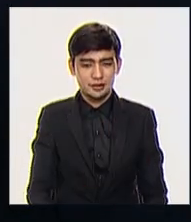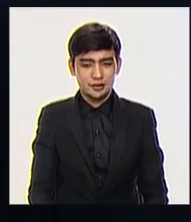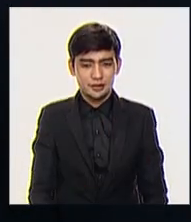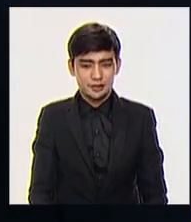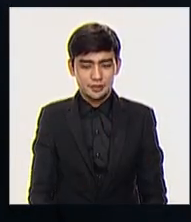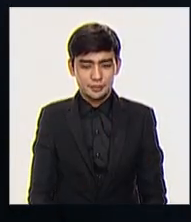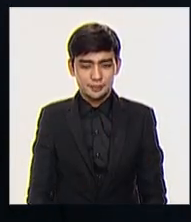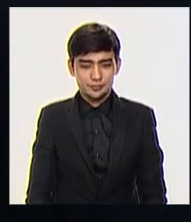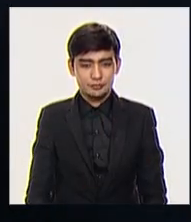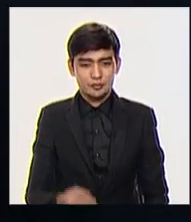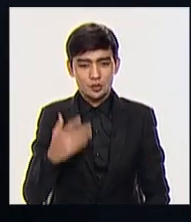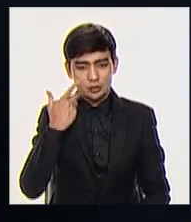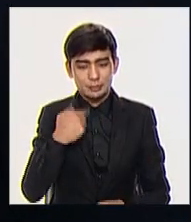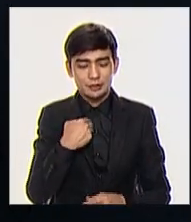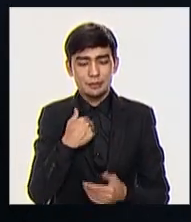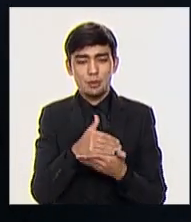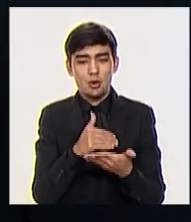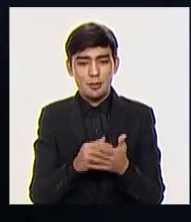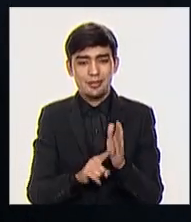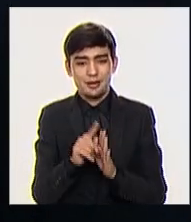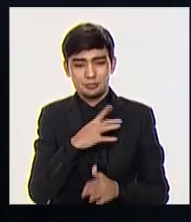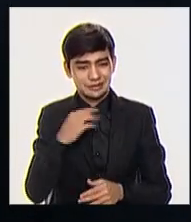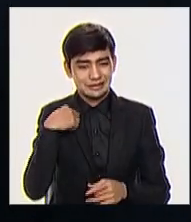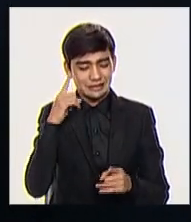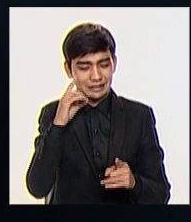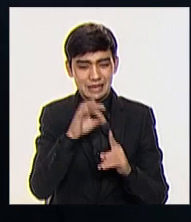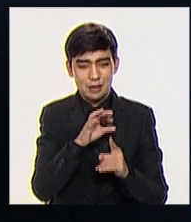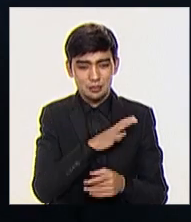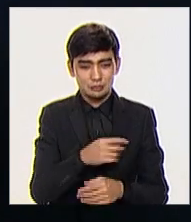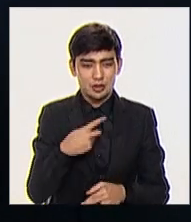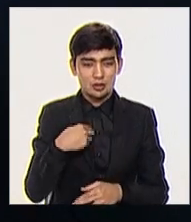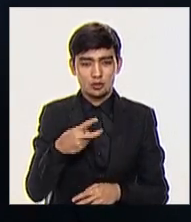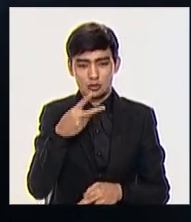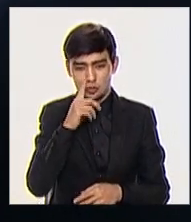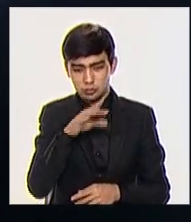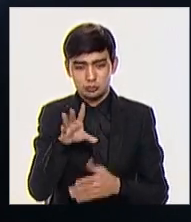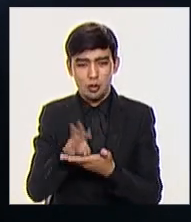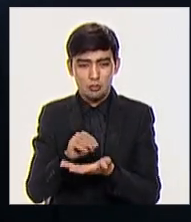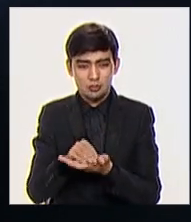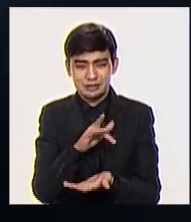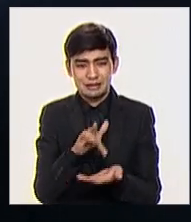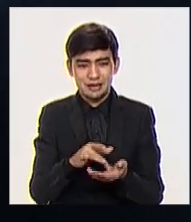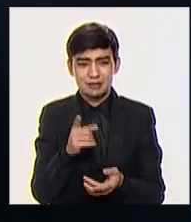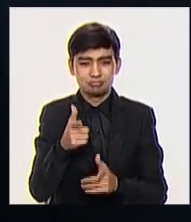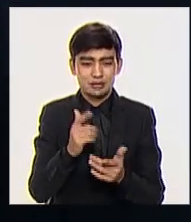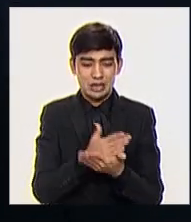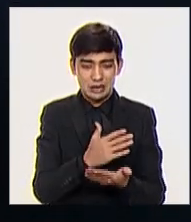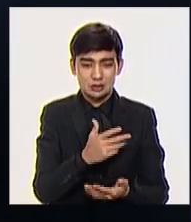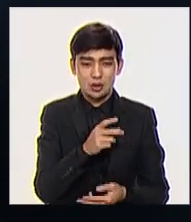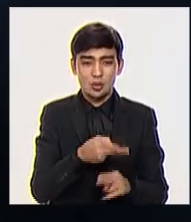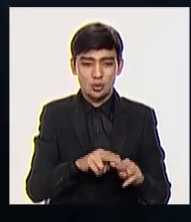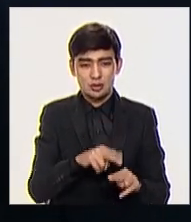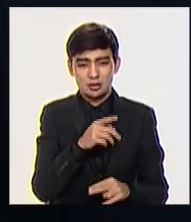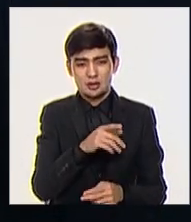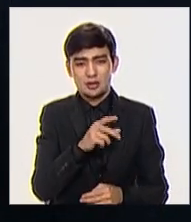когда эту программу вообще начинали, мы поставили себе цель, что мы не будем копировать, естественно, те центры, которые уже существуют, ну, вот